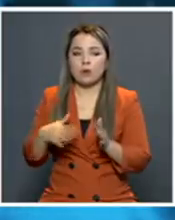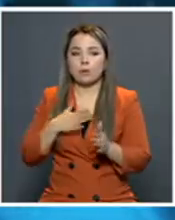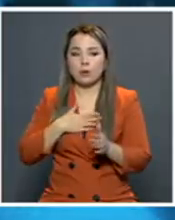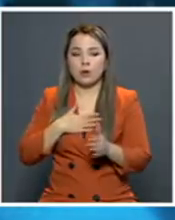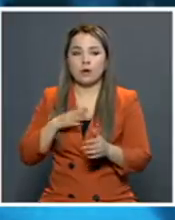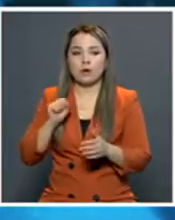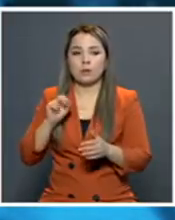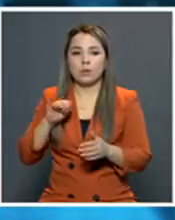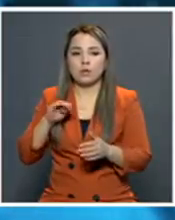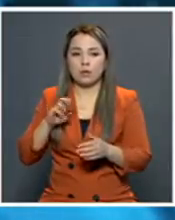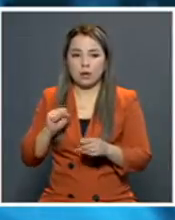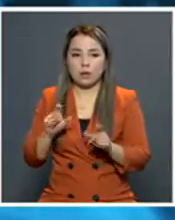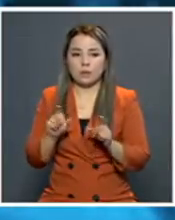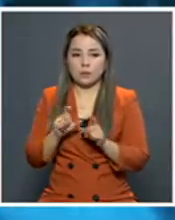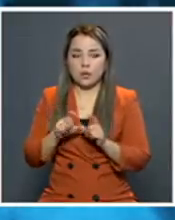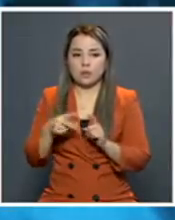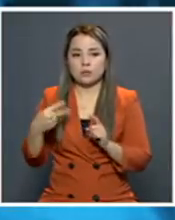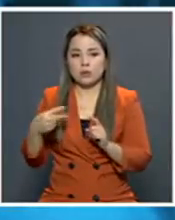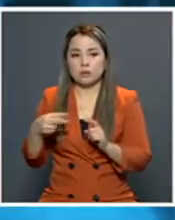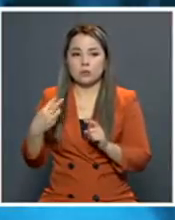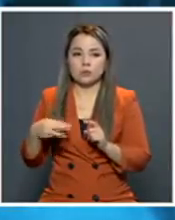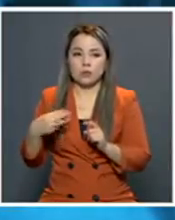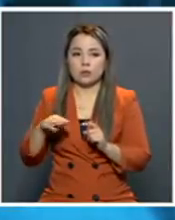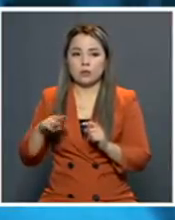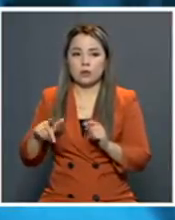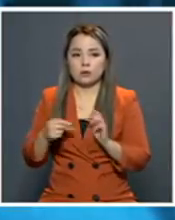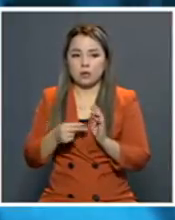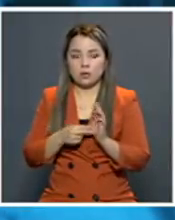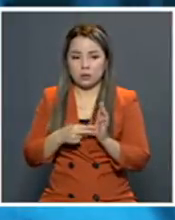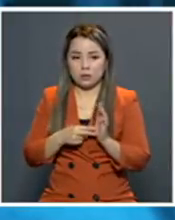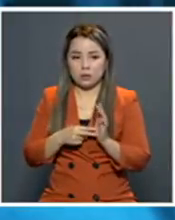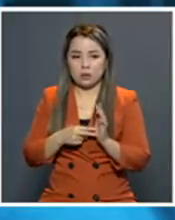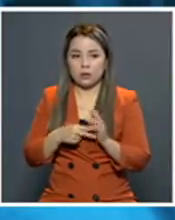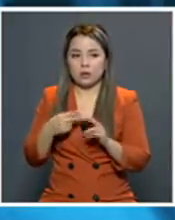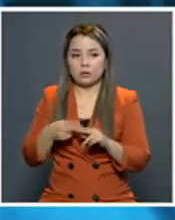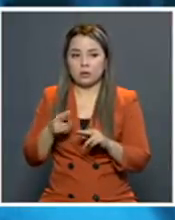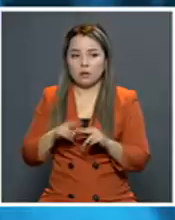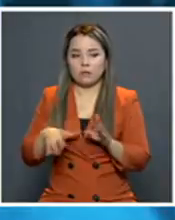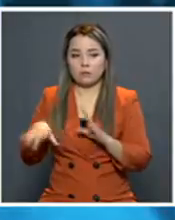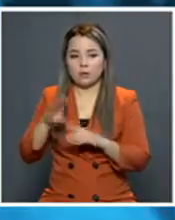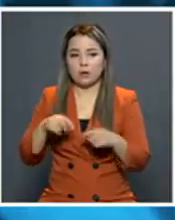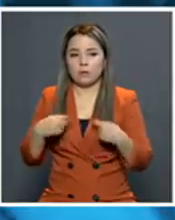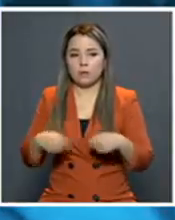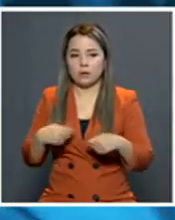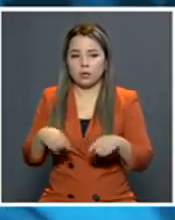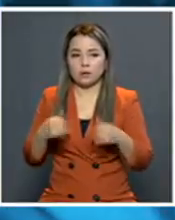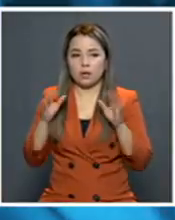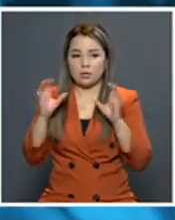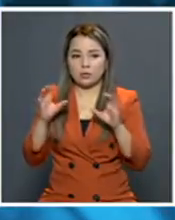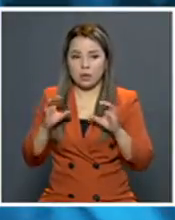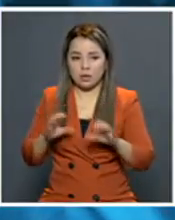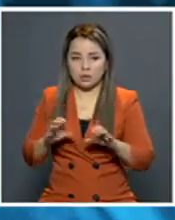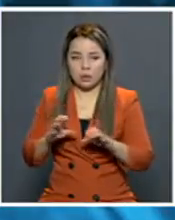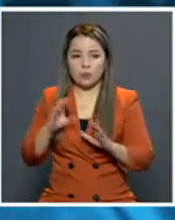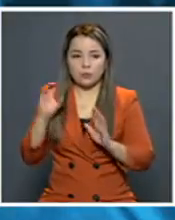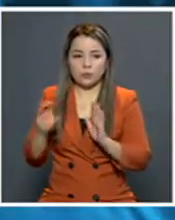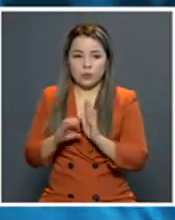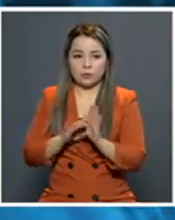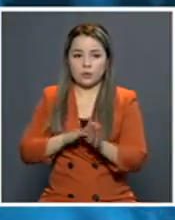30 теңге? Ну, сейчас продажа такая. Сіздер заң бойынша жұмыс істеп жатырсыздар ма